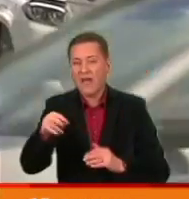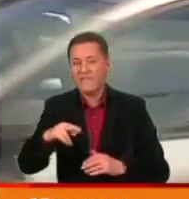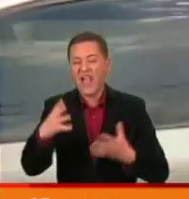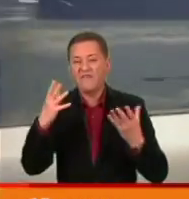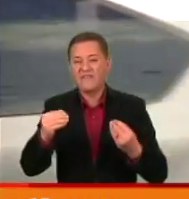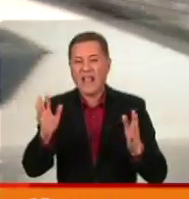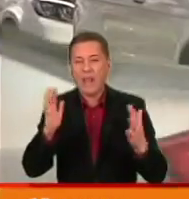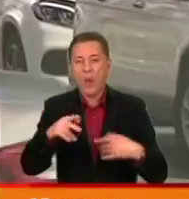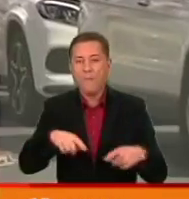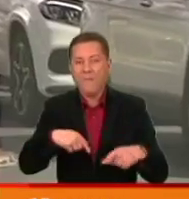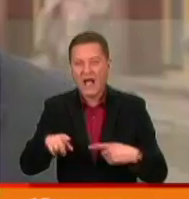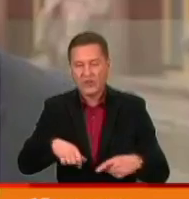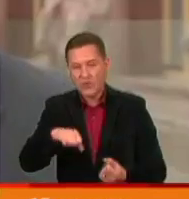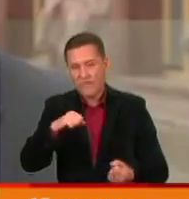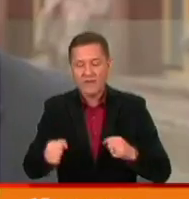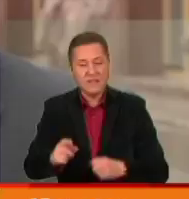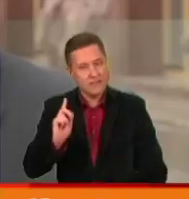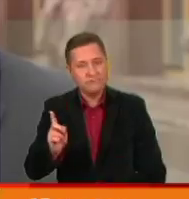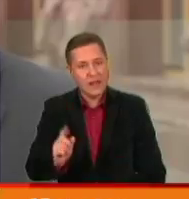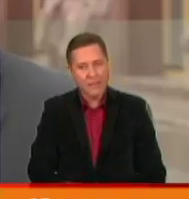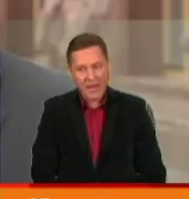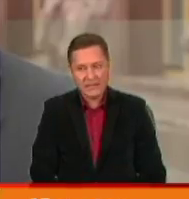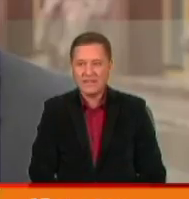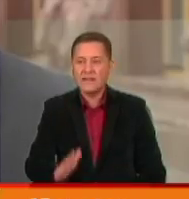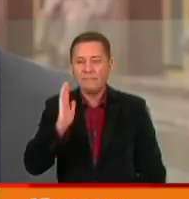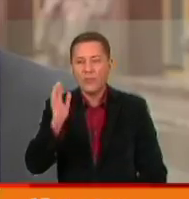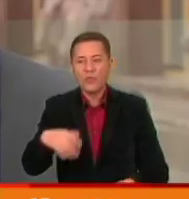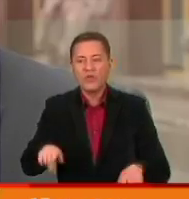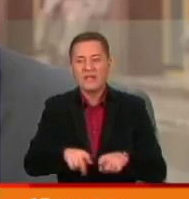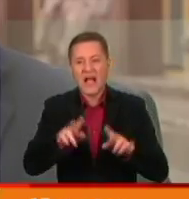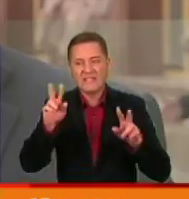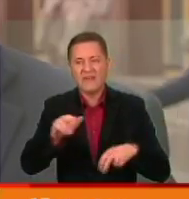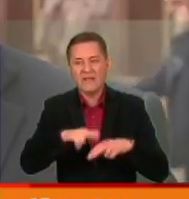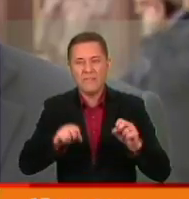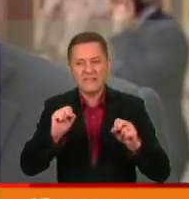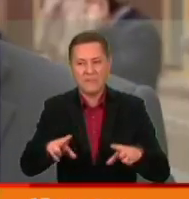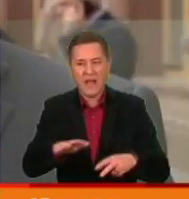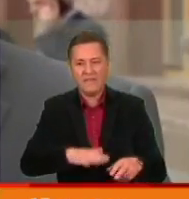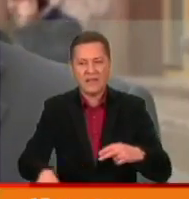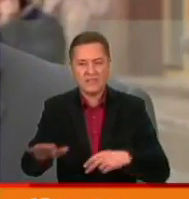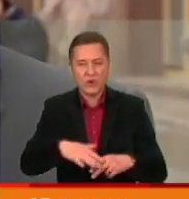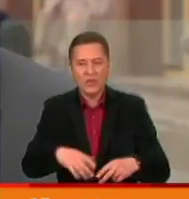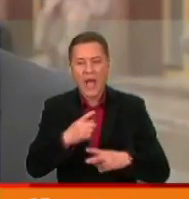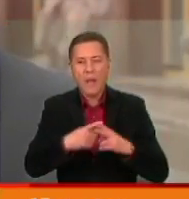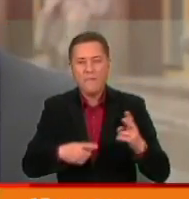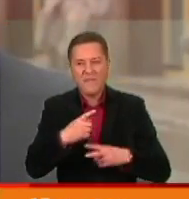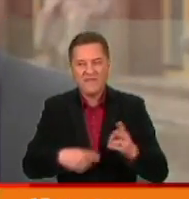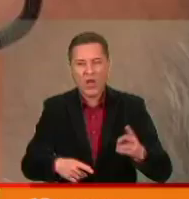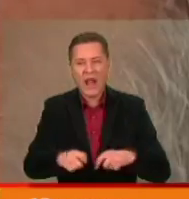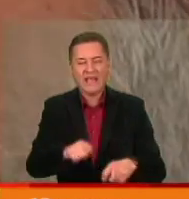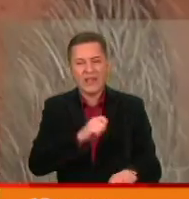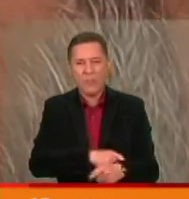матчу, водії, тримайтесь. Буде так звана безпекова зона, це майже 1,5 кілометри навколо Носка